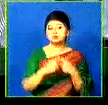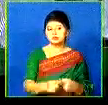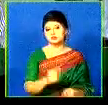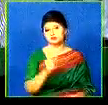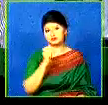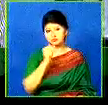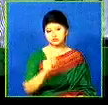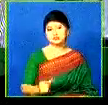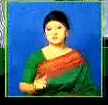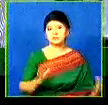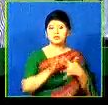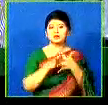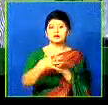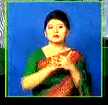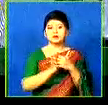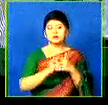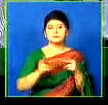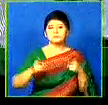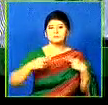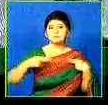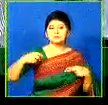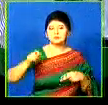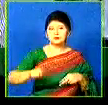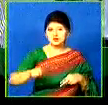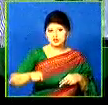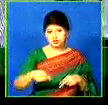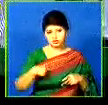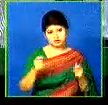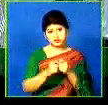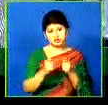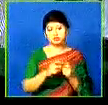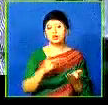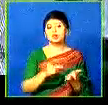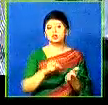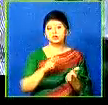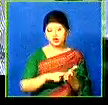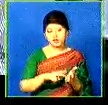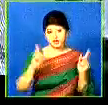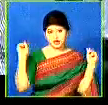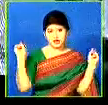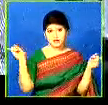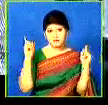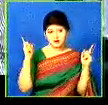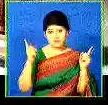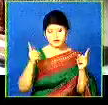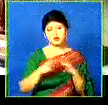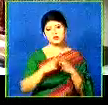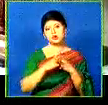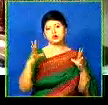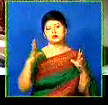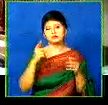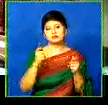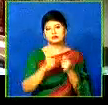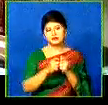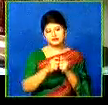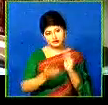গ্রাম আদালতকে কার্যকরী করার জন্য প্রয়োজনীয় যা যা করণীয় তাই করছি। এখানে মামলা নিষ্পত্তির হার অনেক বৃদ্ধি পেয়েছে, এই ধারা